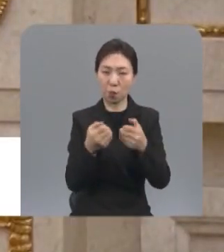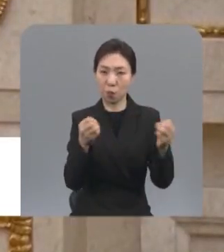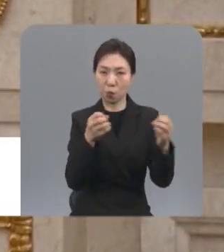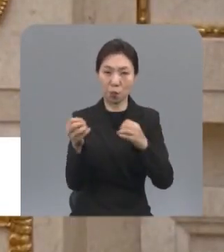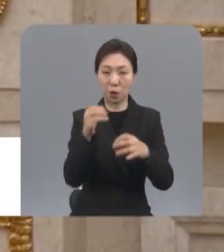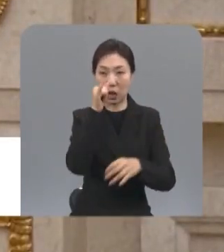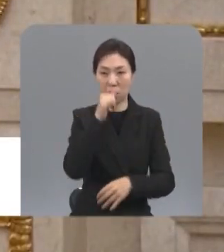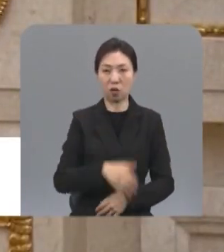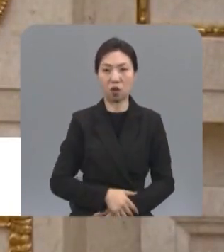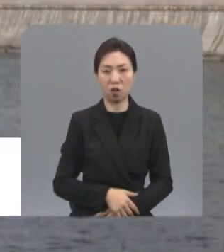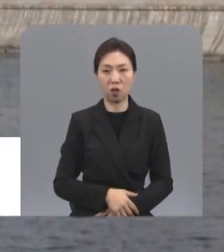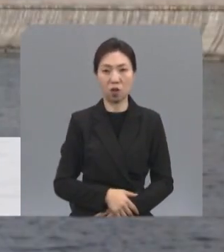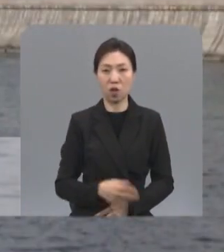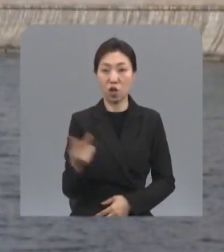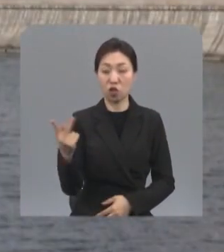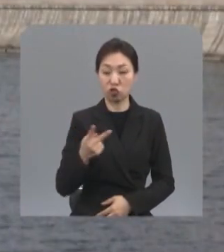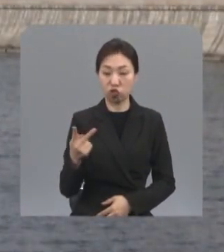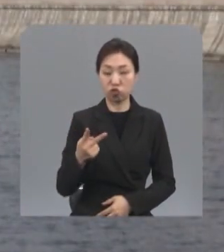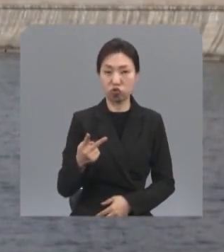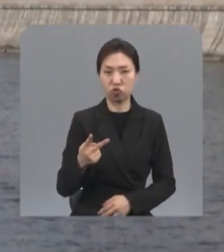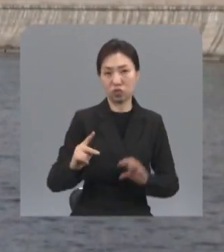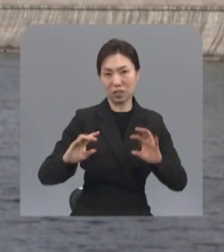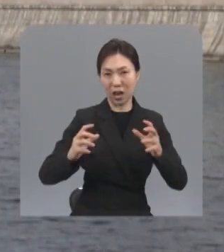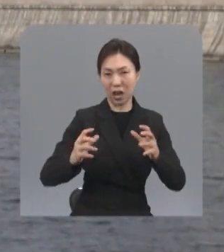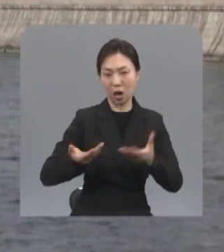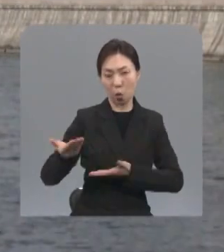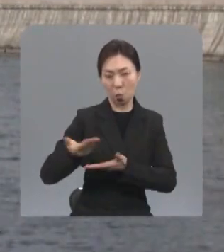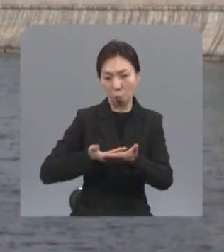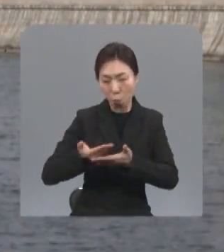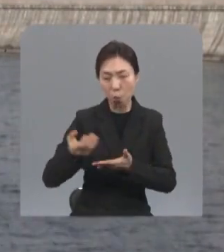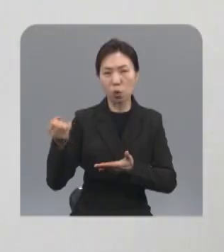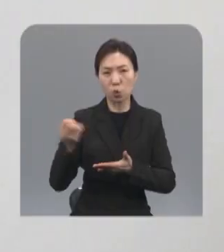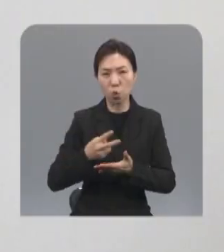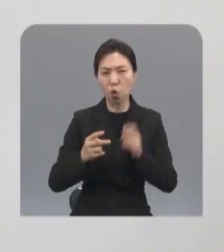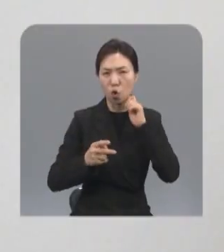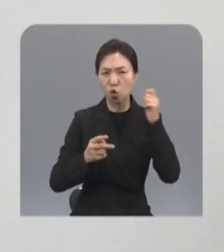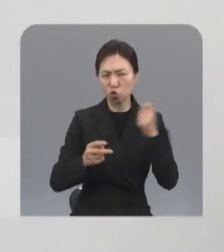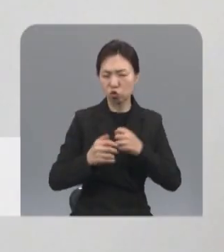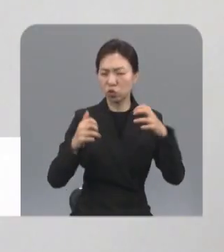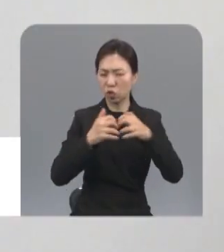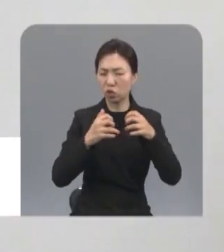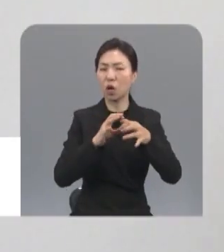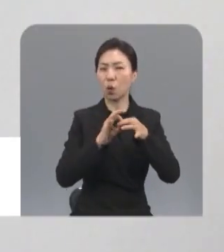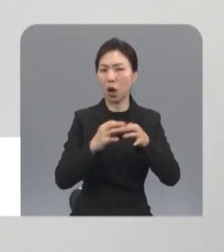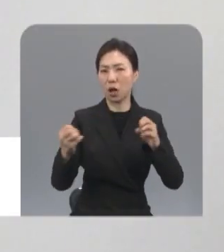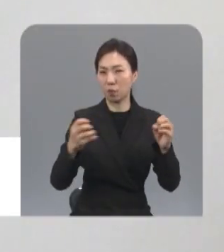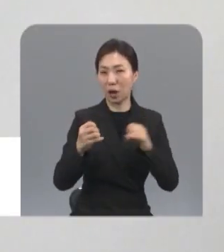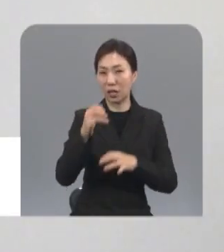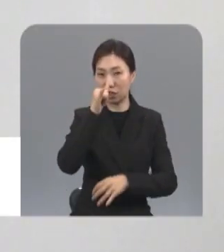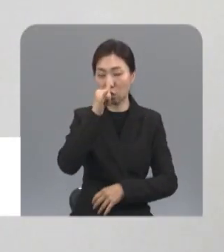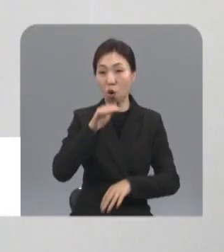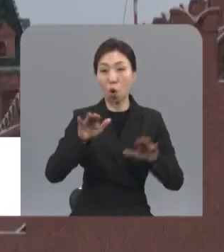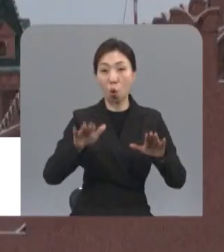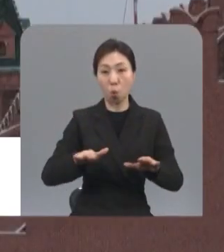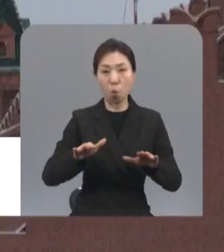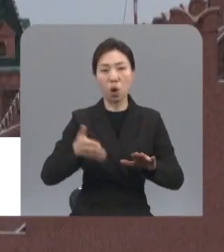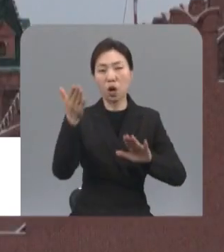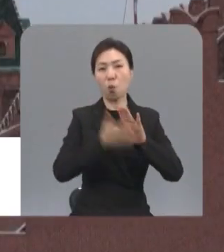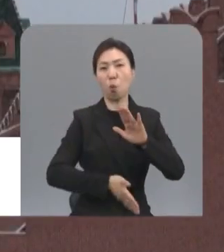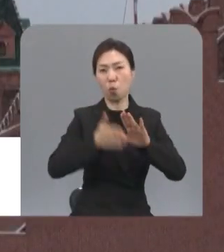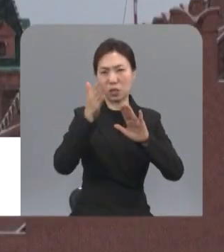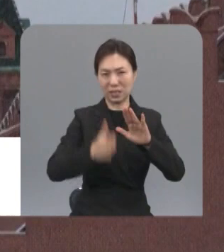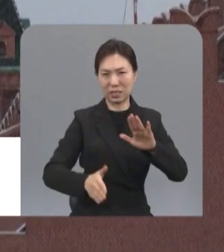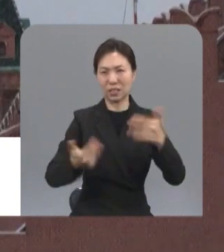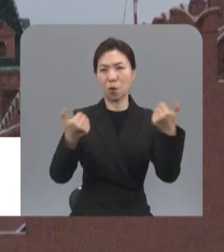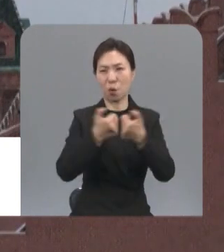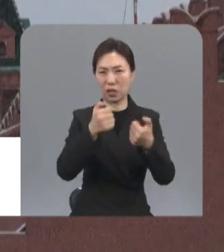이루어진 것으로 전해졌습니다. 오늘은 공식 정상회담이 열립니다. 우리 시각으로 밤 9시 크렘린궁에서